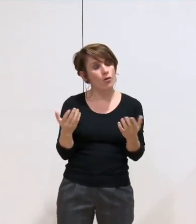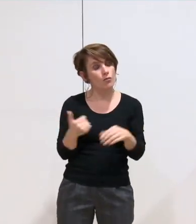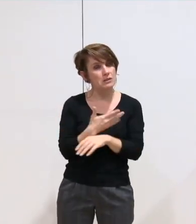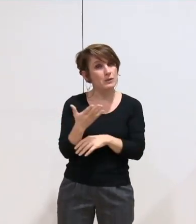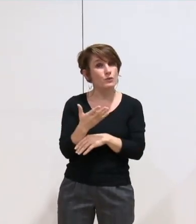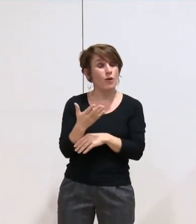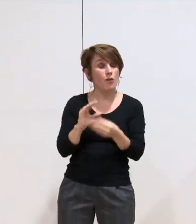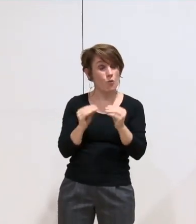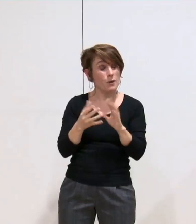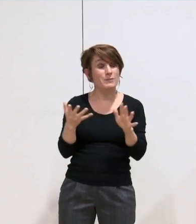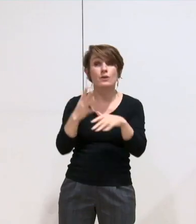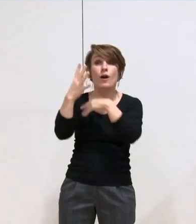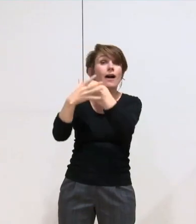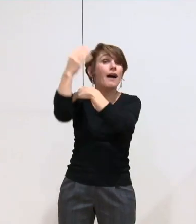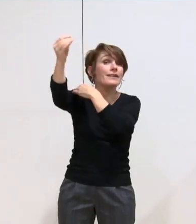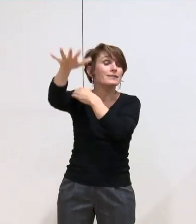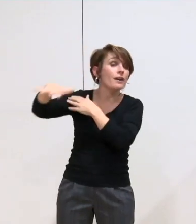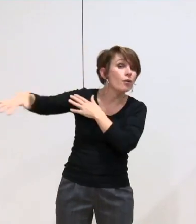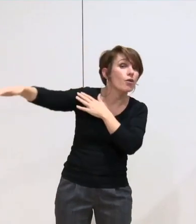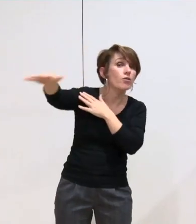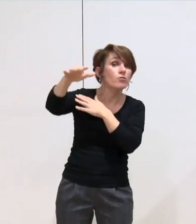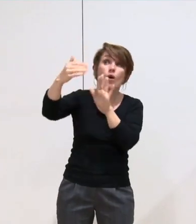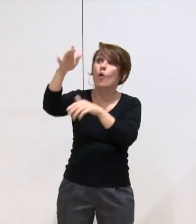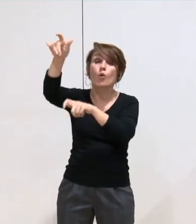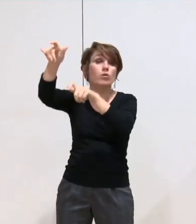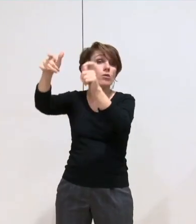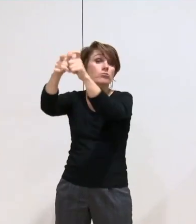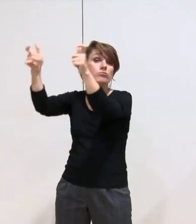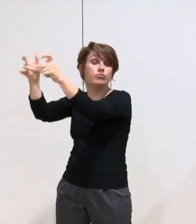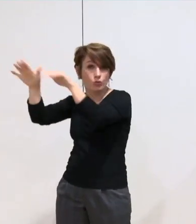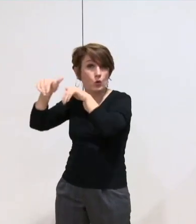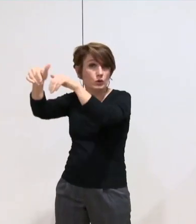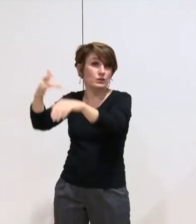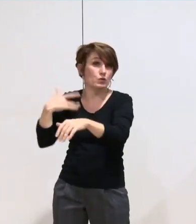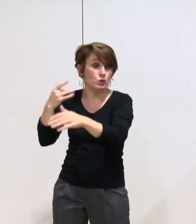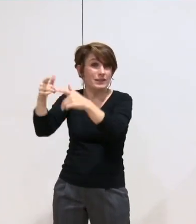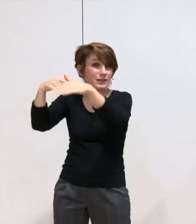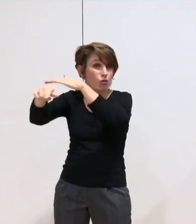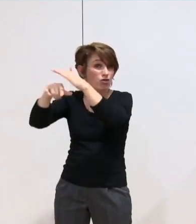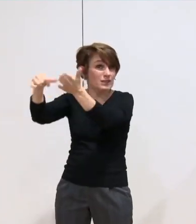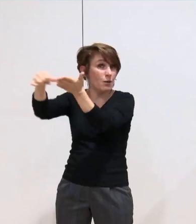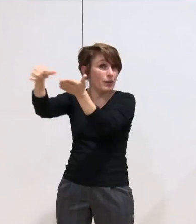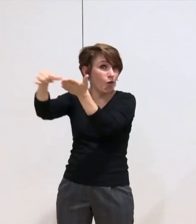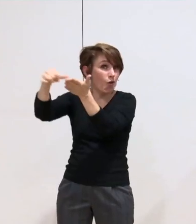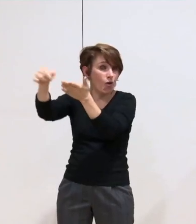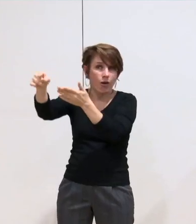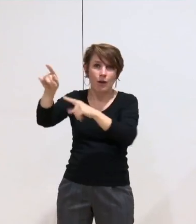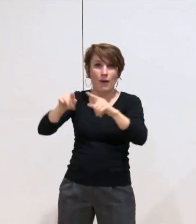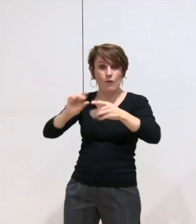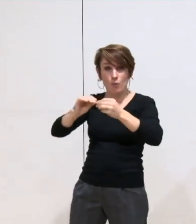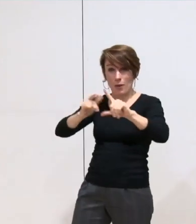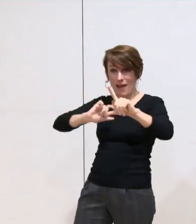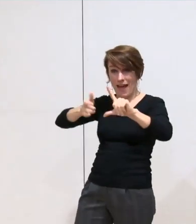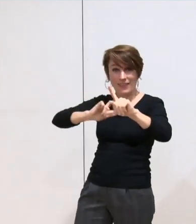l'extérieur, ceux qui utilisent les logiciels propriétaires enfin, les interfaces ne sont pas